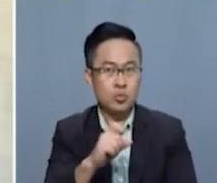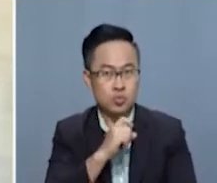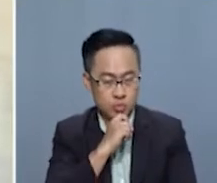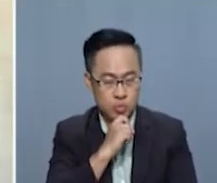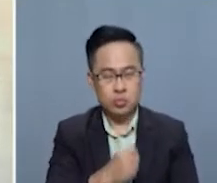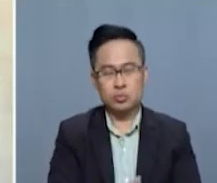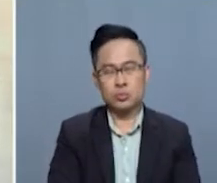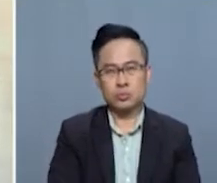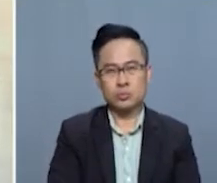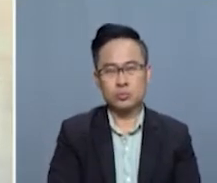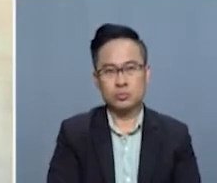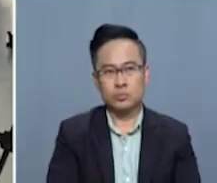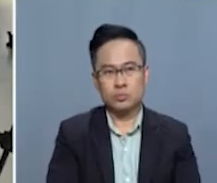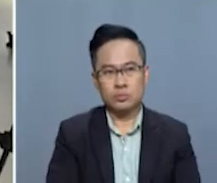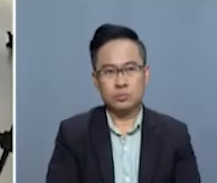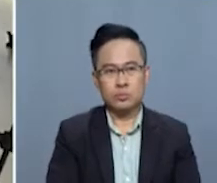ไปเกี่ยวข้องด้วยค่ะ